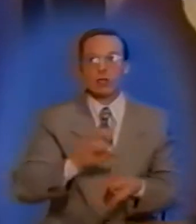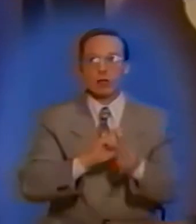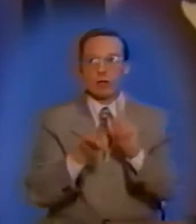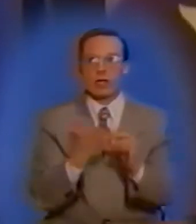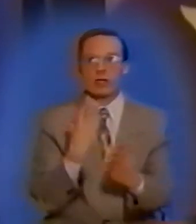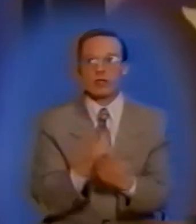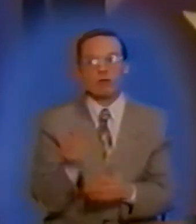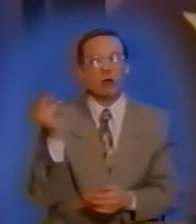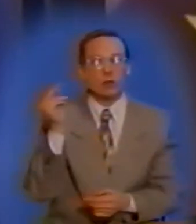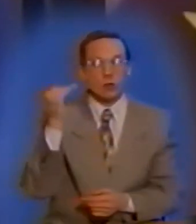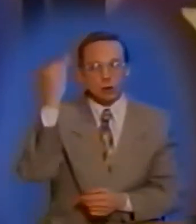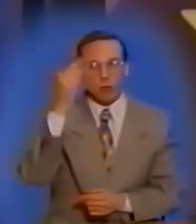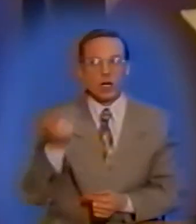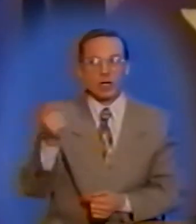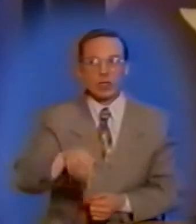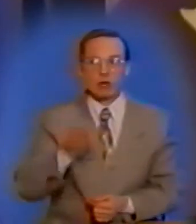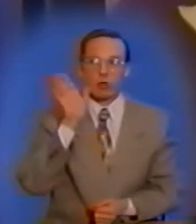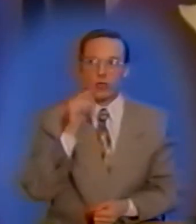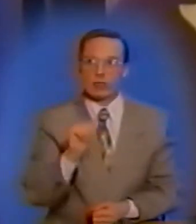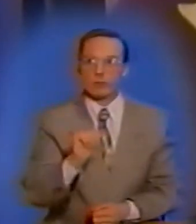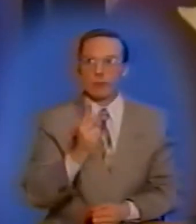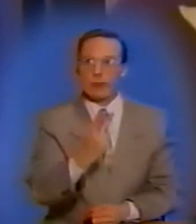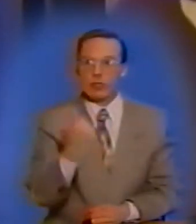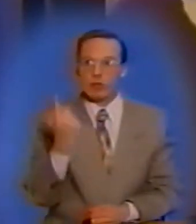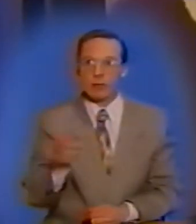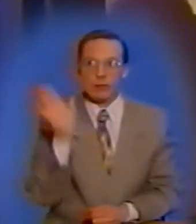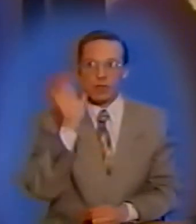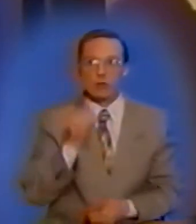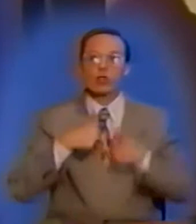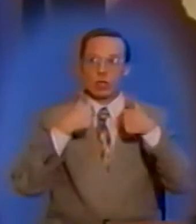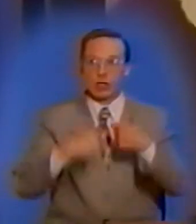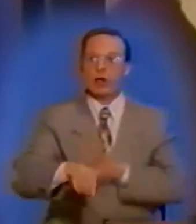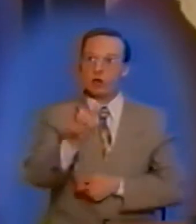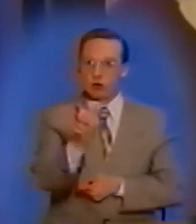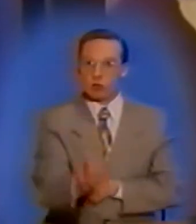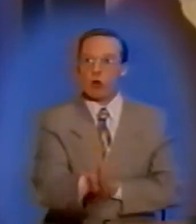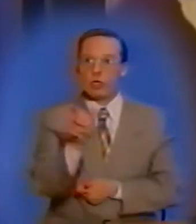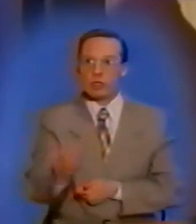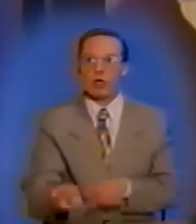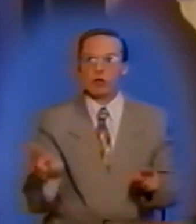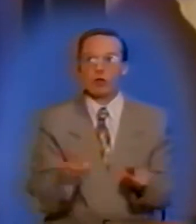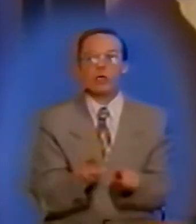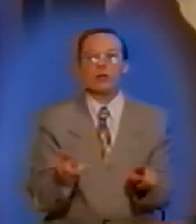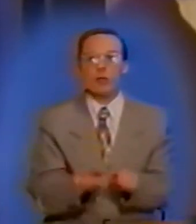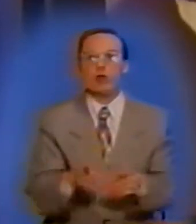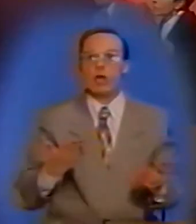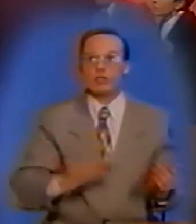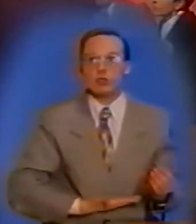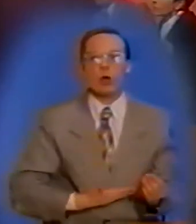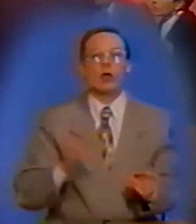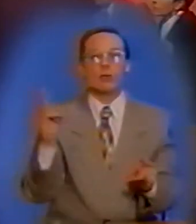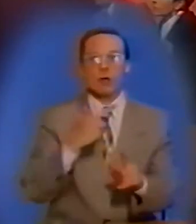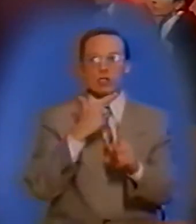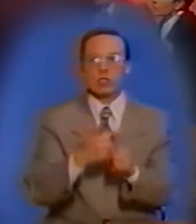savo nuomonę. Atėjo dabar laikas, 21 amžius. Gerai, žmonės tokie irgi egzistuoja. Ir ne,